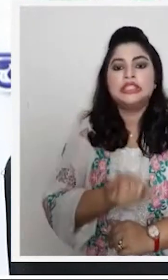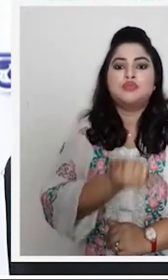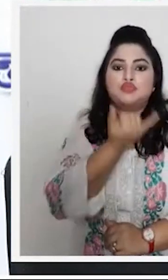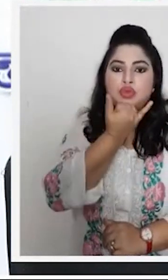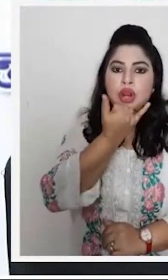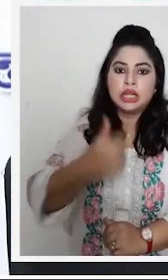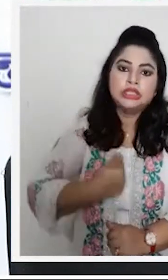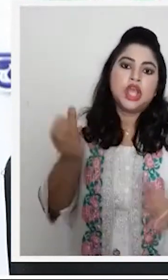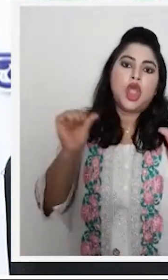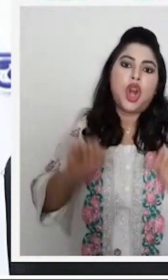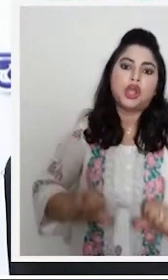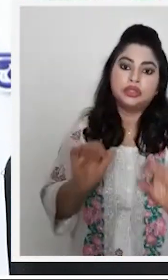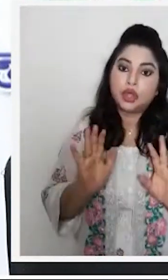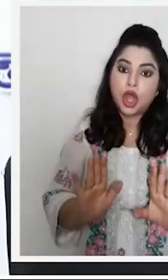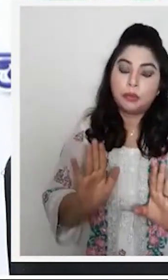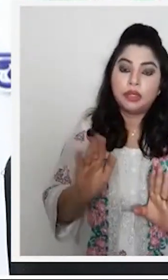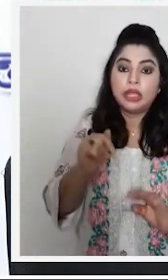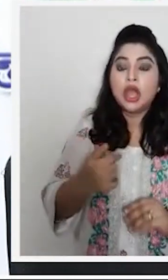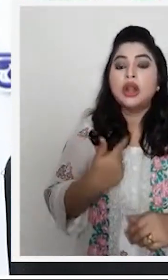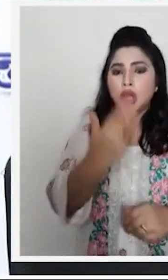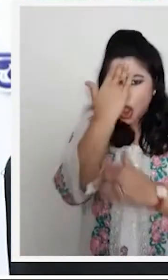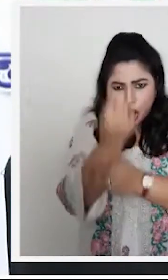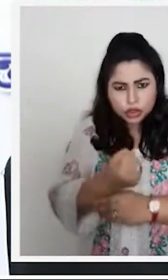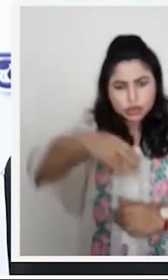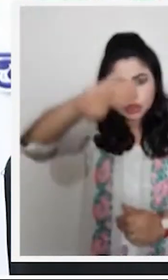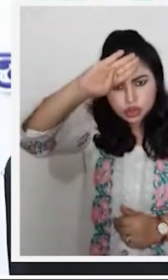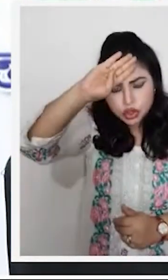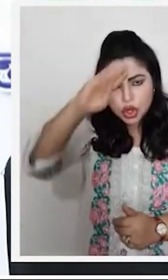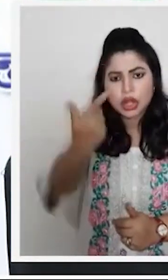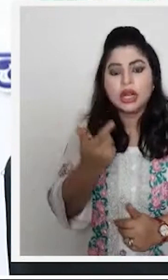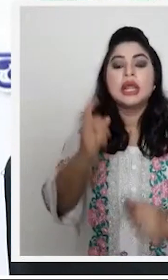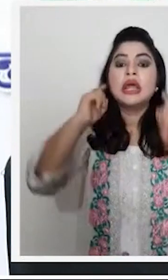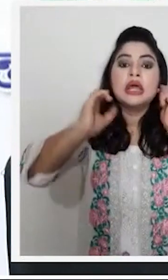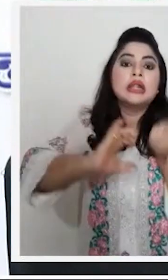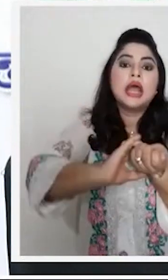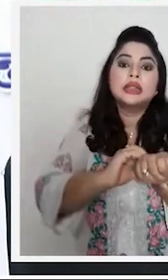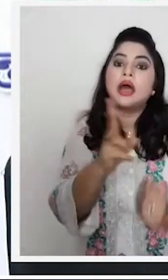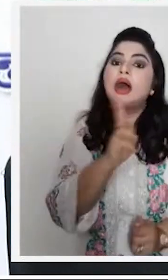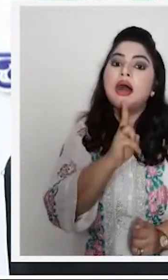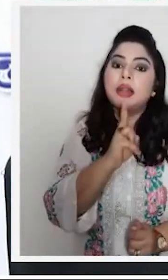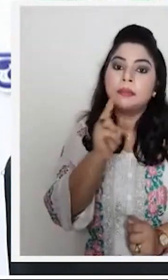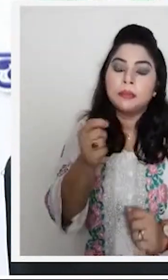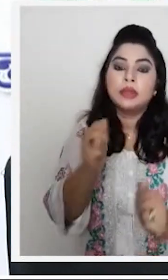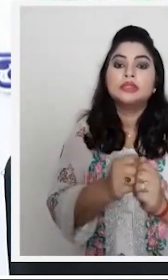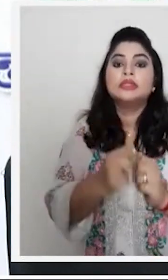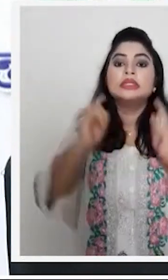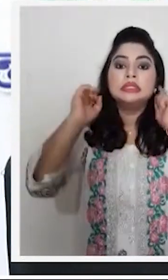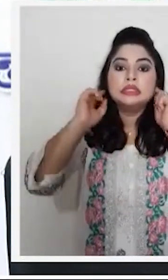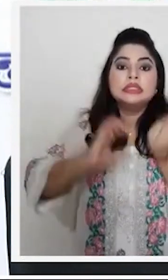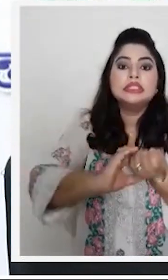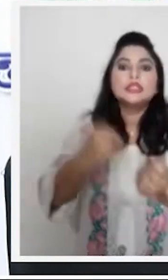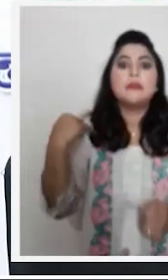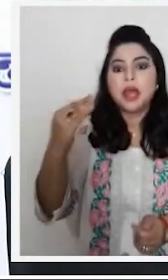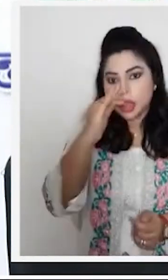মেনে চলতেই হবে। আপনার অবহেলা বা অসাবধানতা আপনারই ক্ষতি করতে পারে। লক্ষণ থাকলে অবহেলা করবেন